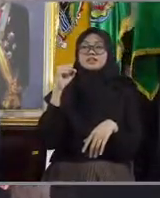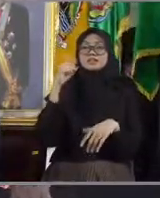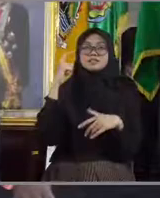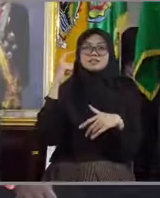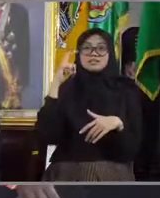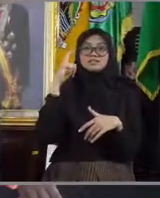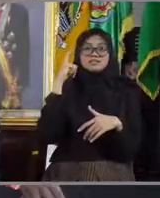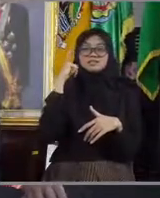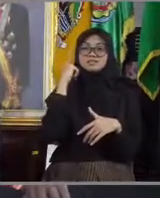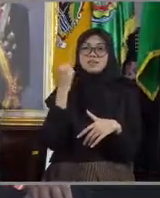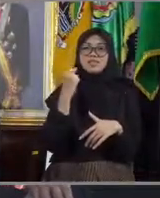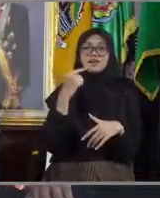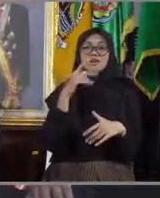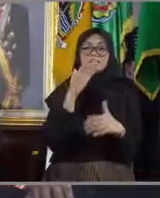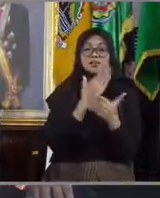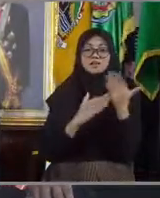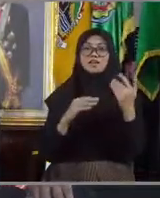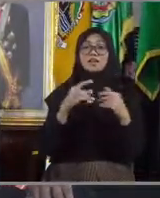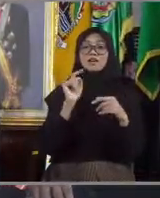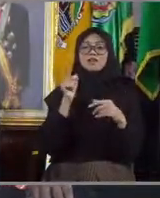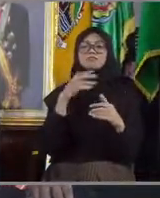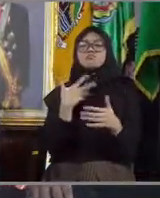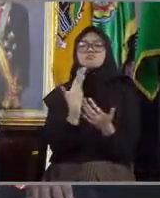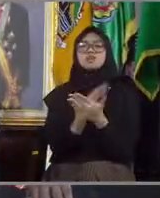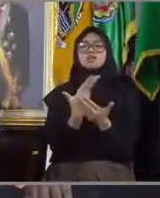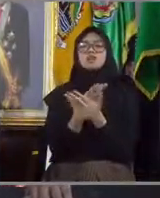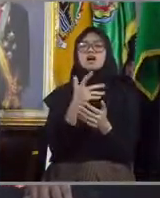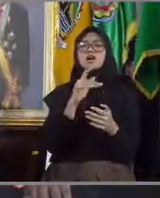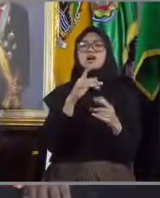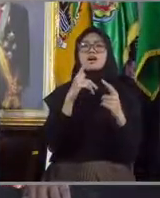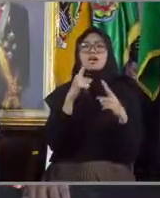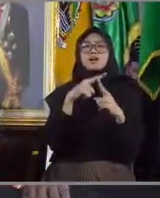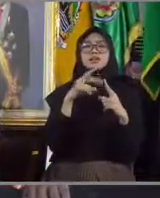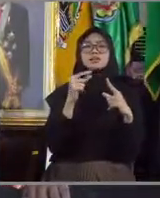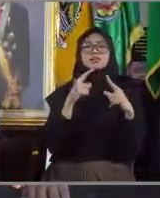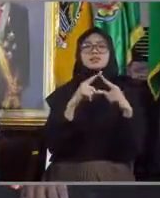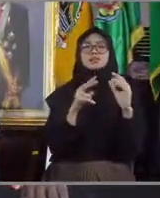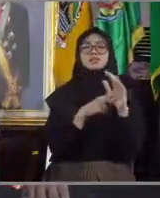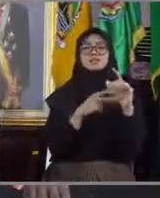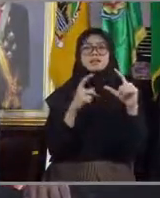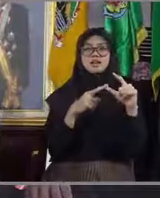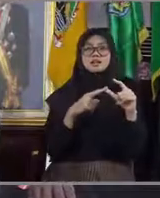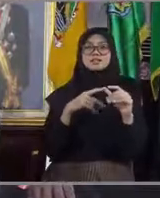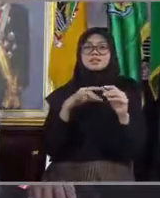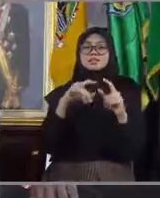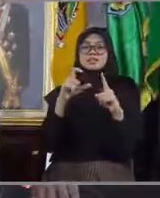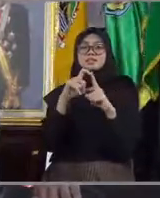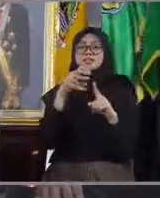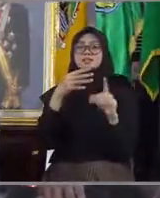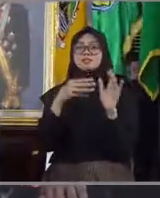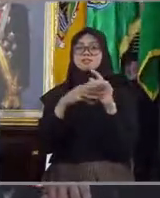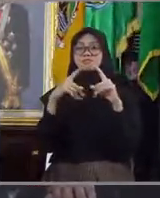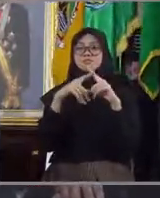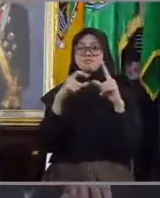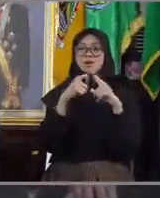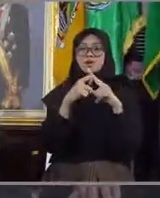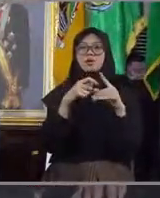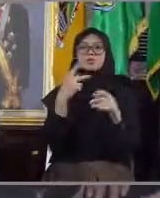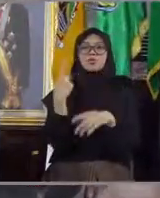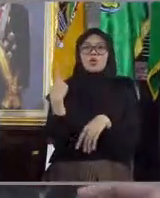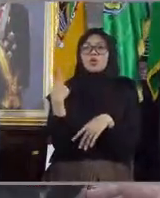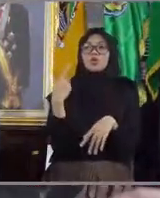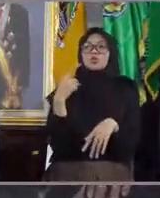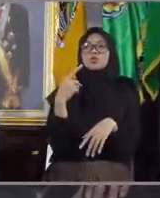Demak. Karena itu sangat berpengaruh. Wes pokoknya Semarang Demak, ngono toh. Bagi mobilitas. Wes pokoknya mobilitas